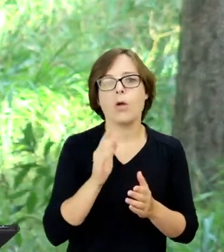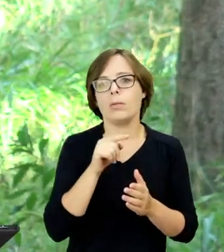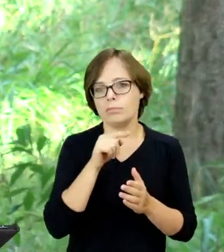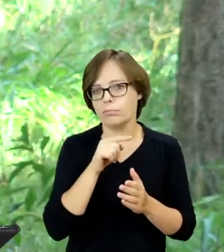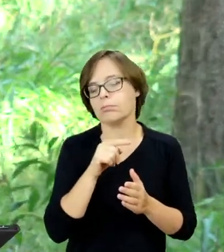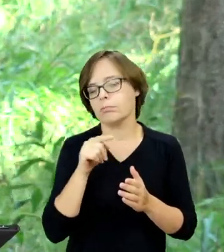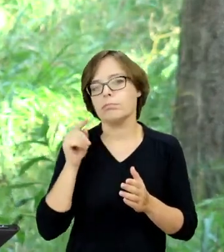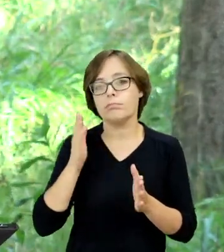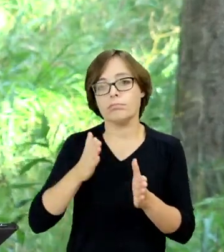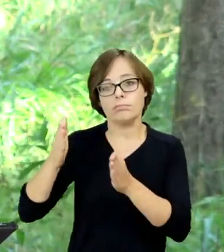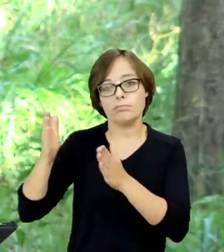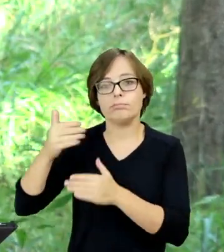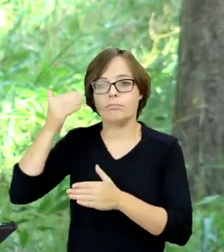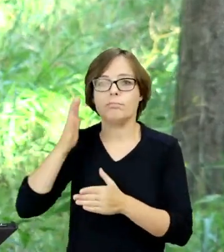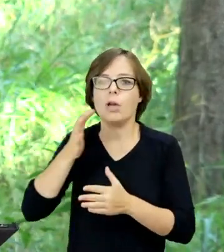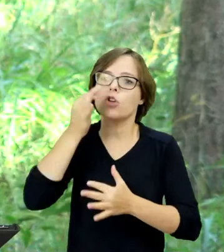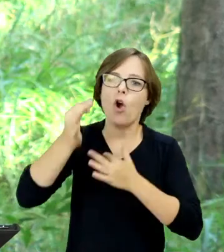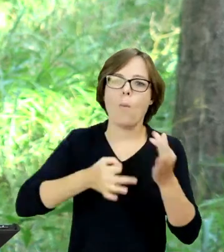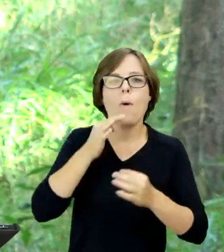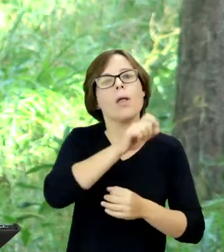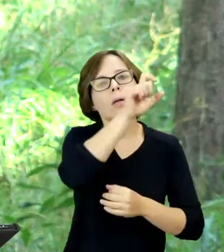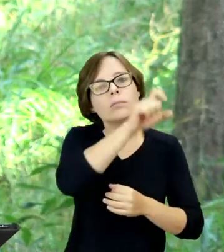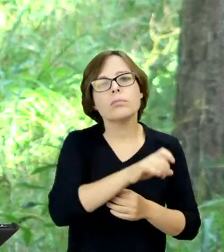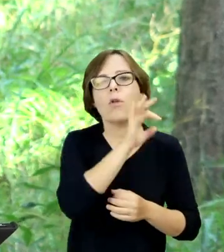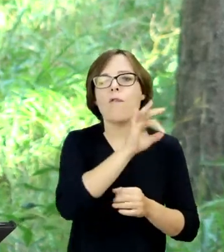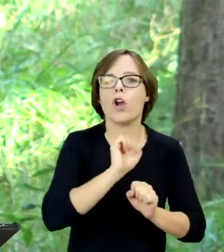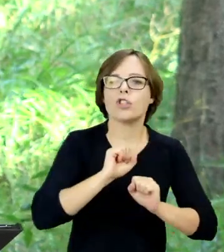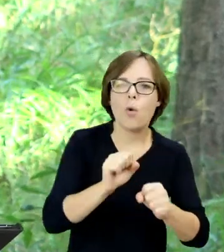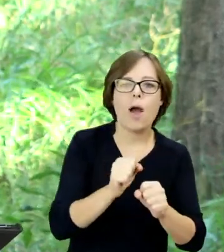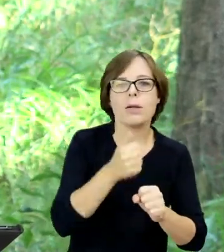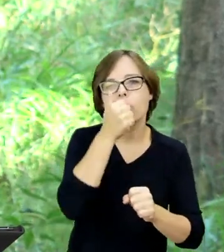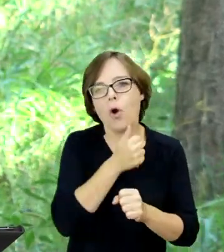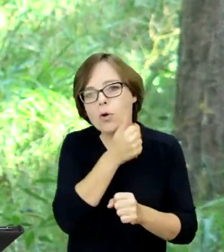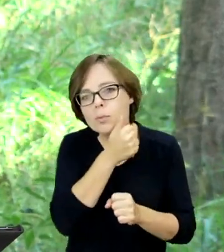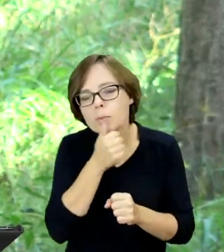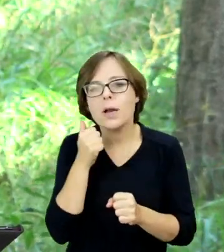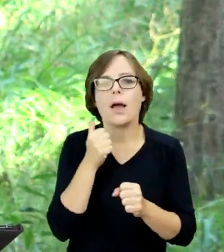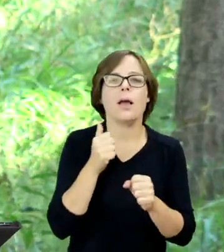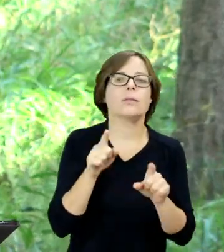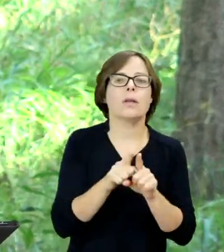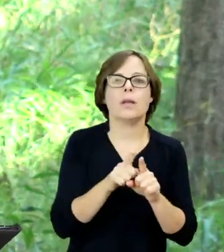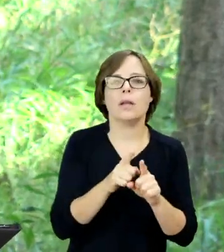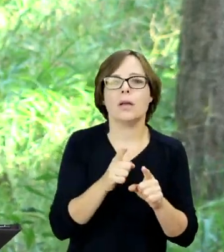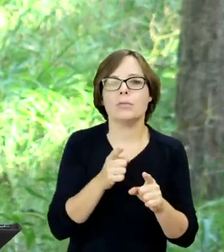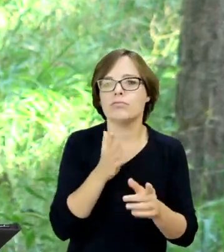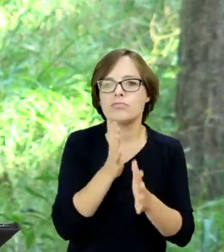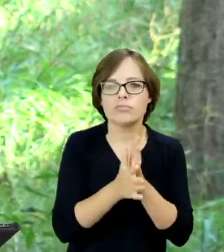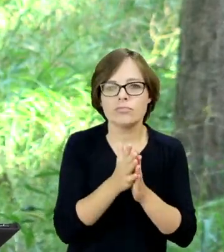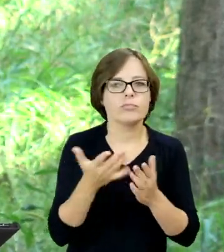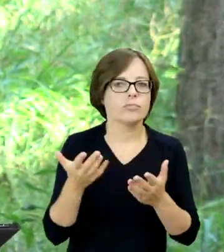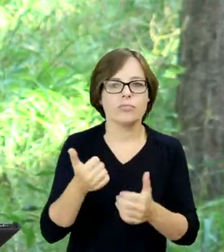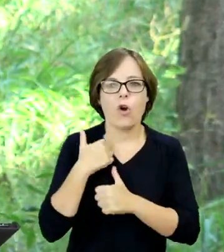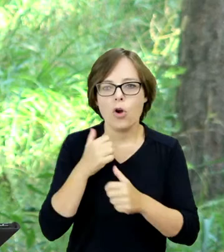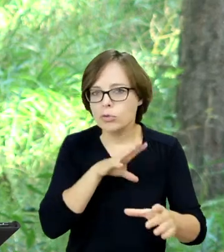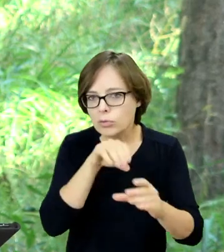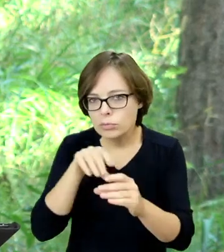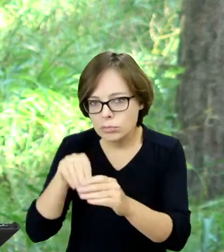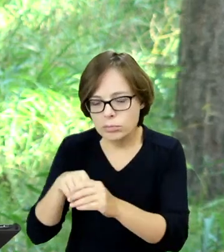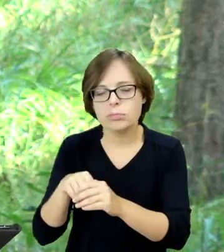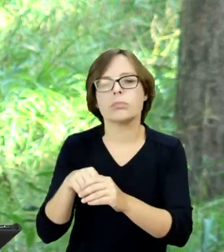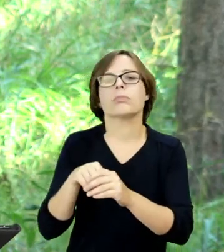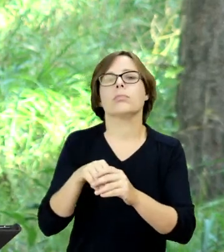zbrojnych Aleksandry Szczerbińskiej i opowiedzieć Państwu o dosłownie wybranych bohaterkach